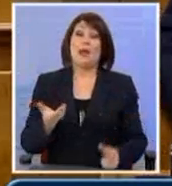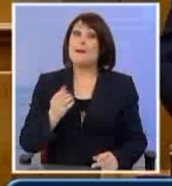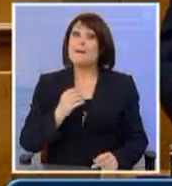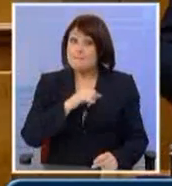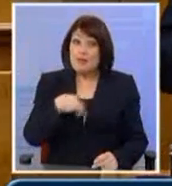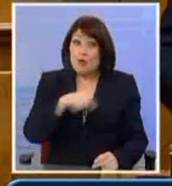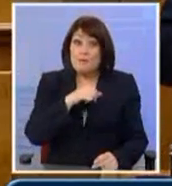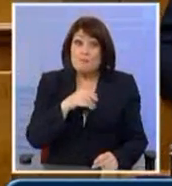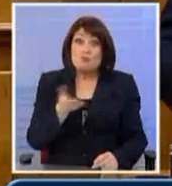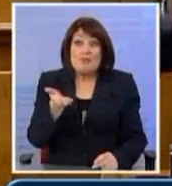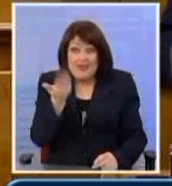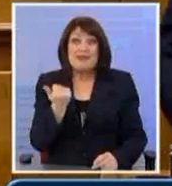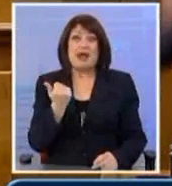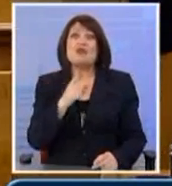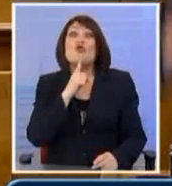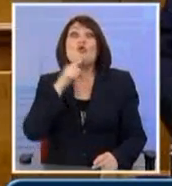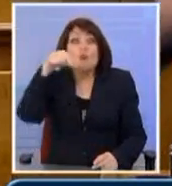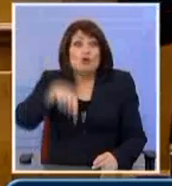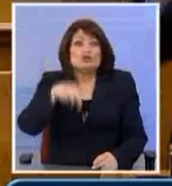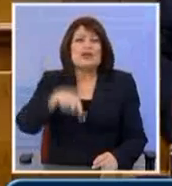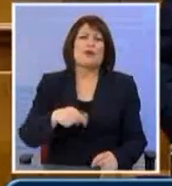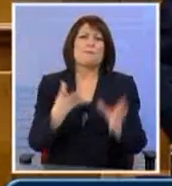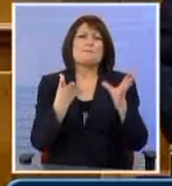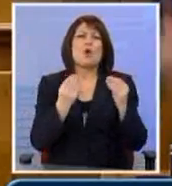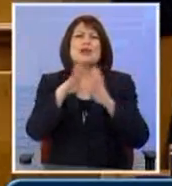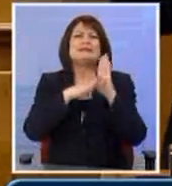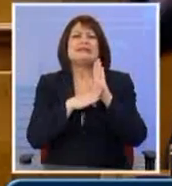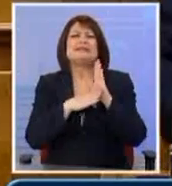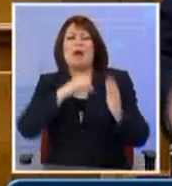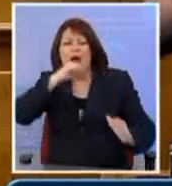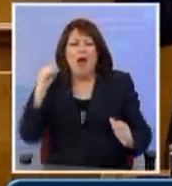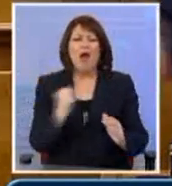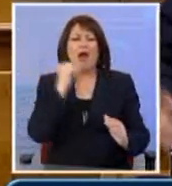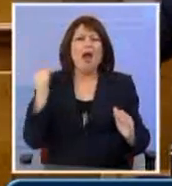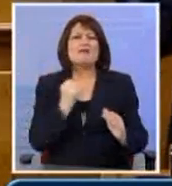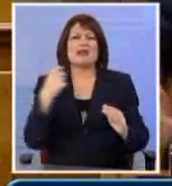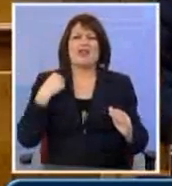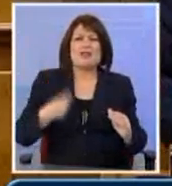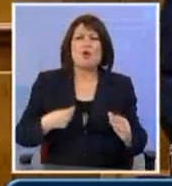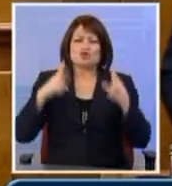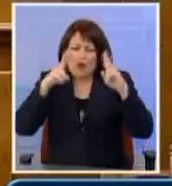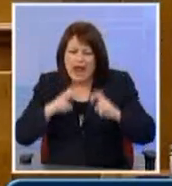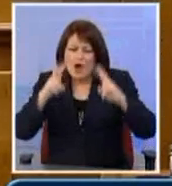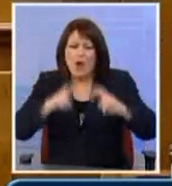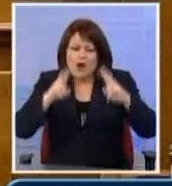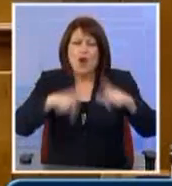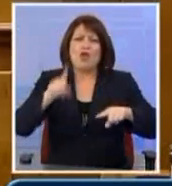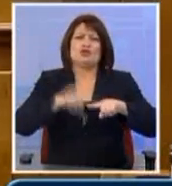και ποτέ δεν υπήρξε τέτοιο πολυεπίπεδο σύστημα αυστηρών δημοσίων ελέγχων.